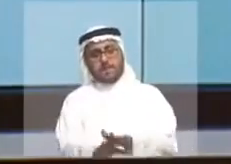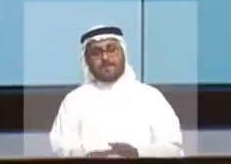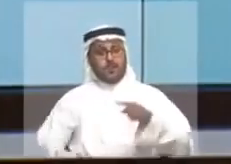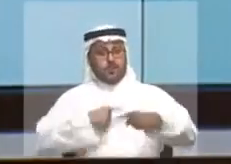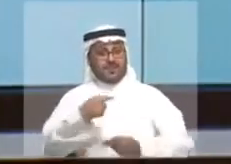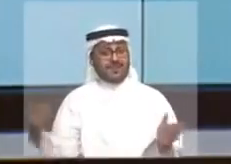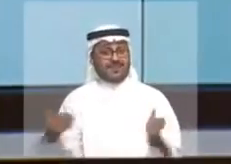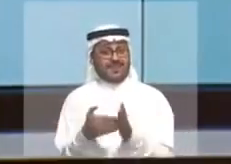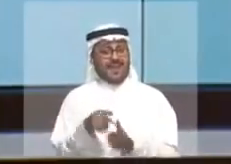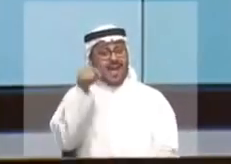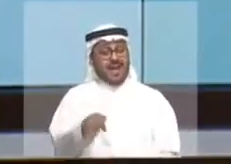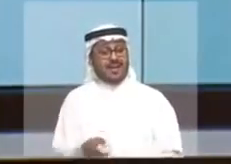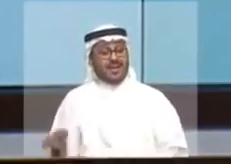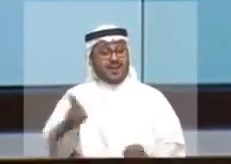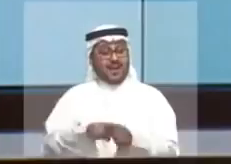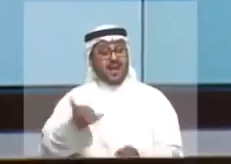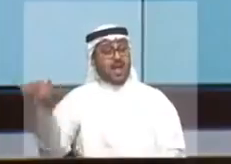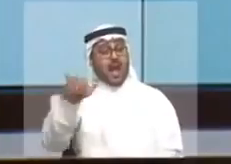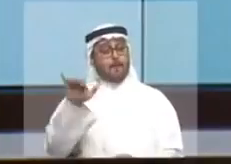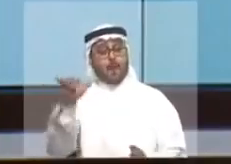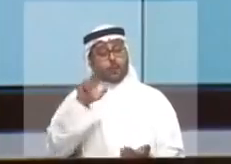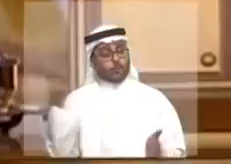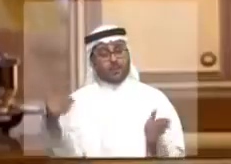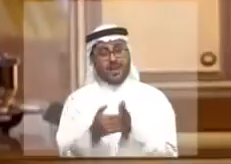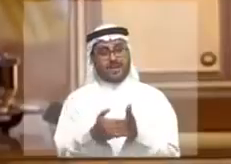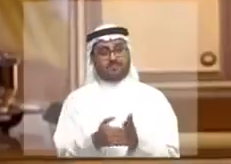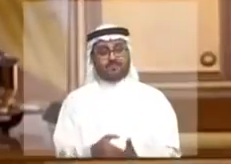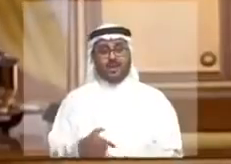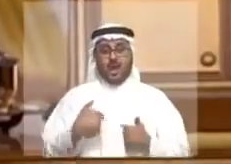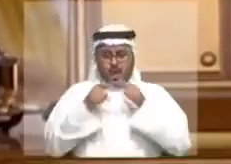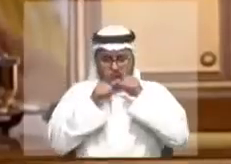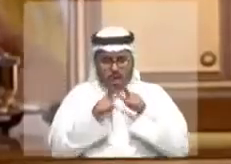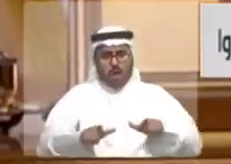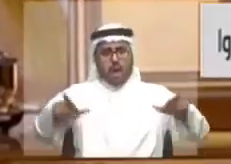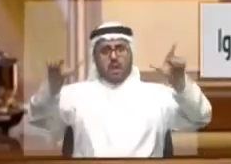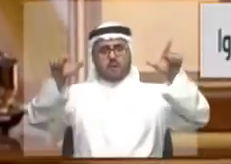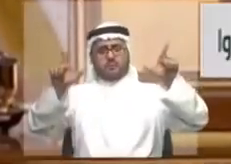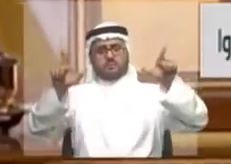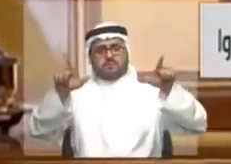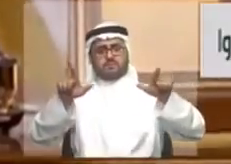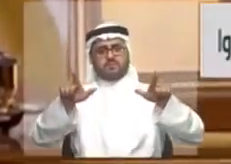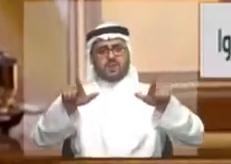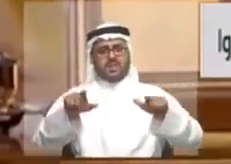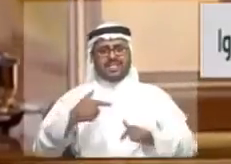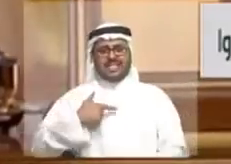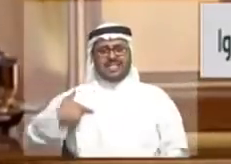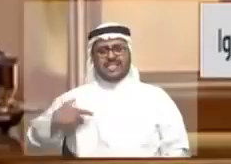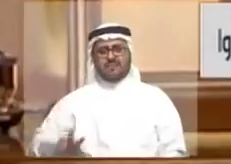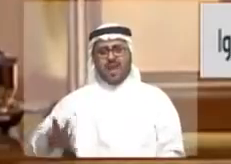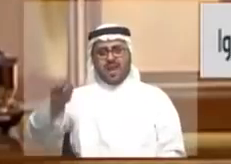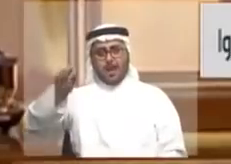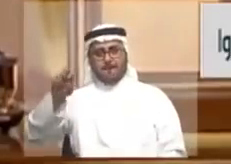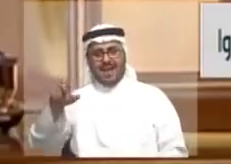نشرة الأخبار انتهت، ولم يتبقى سوى التذكير بأهم العناوين. أود أن أعلن عن تسمية القمة